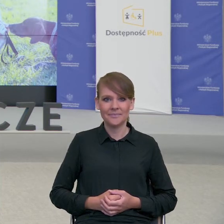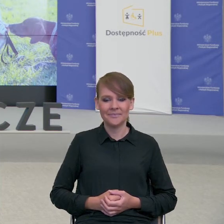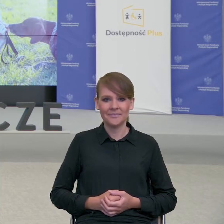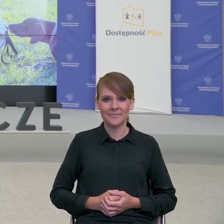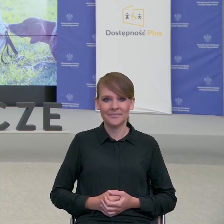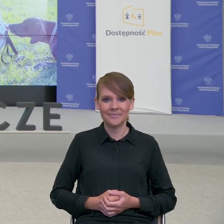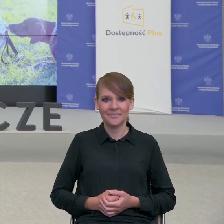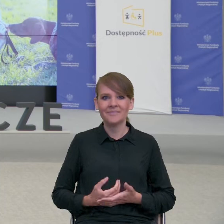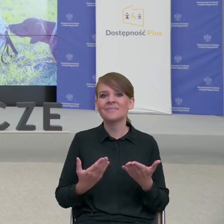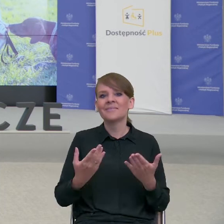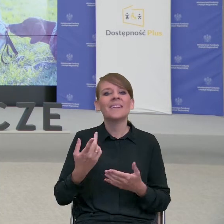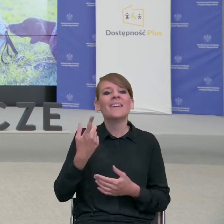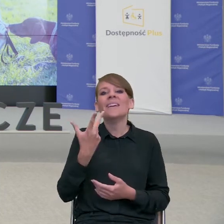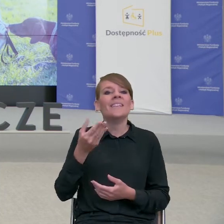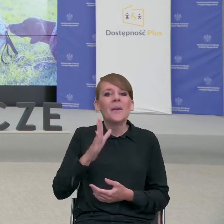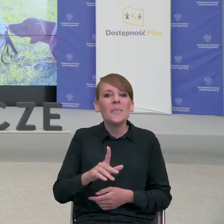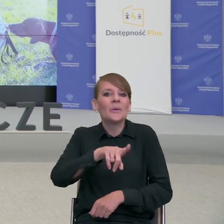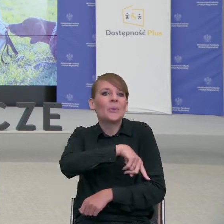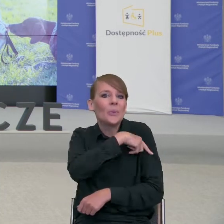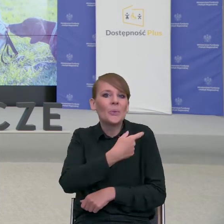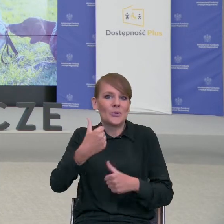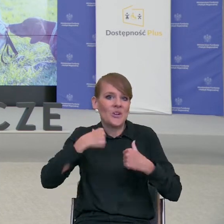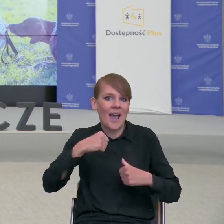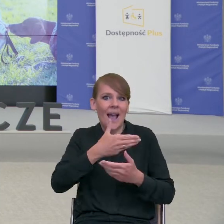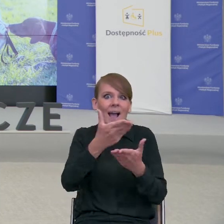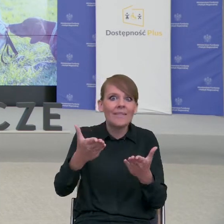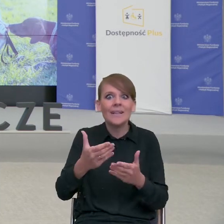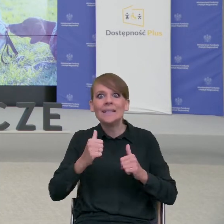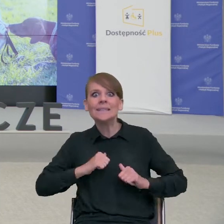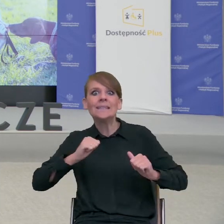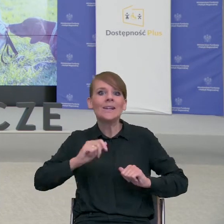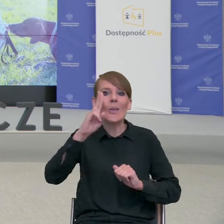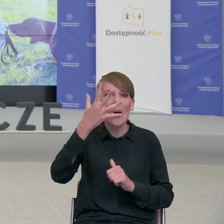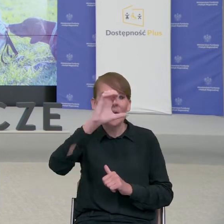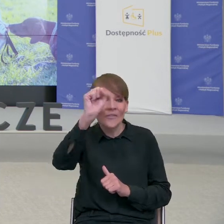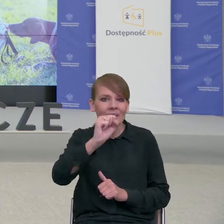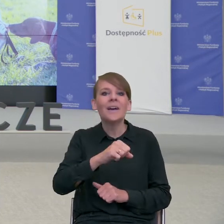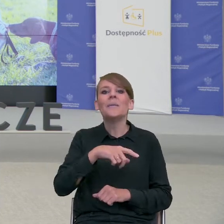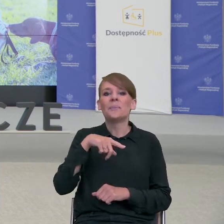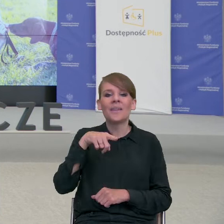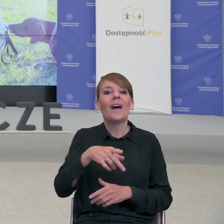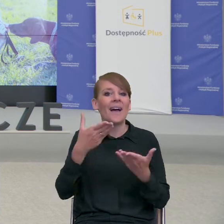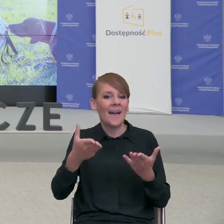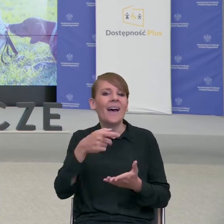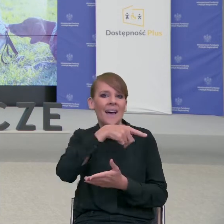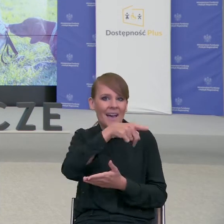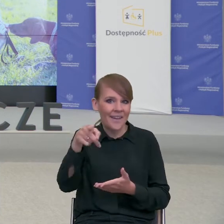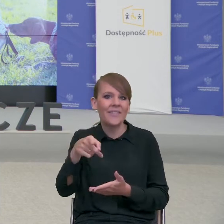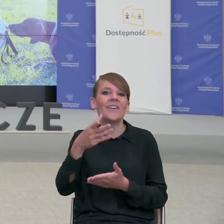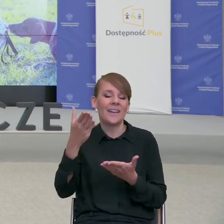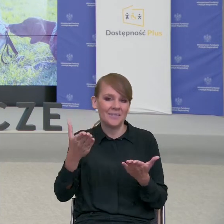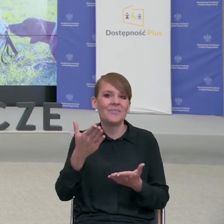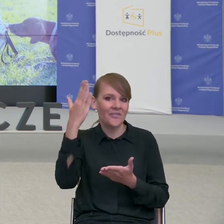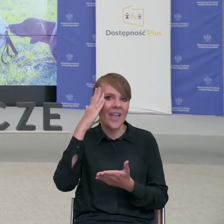Drodzy Państwo, nie będziemy już dłużej trzymać Państwa w niepewności, bo ogłosiliśmy zwycięzców. Wszyscy Państwo wiecie, kto wygrał, ale nie